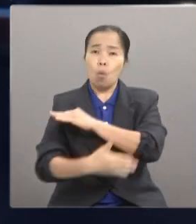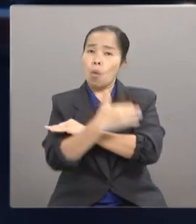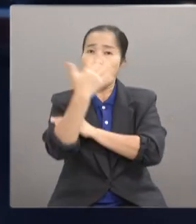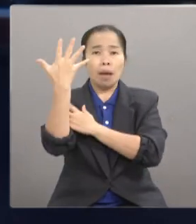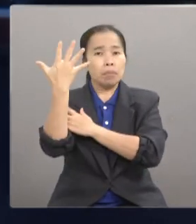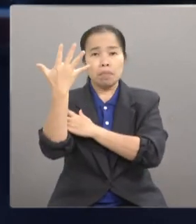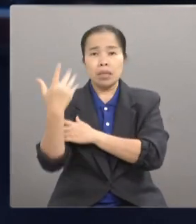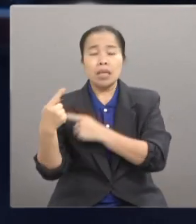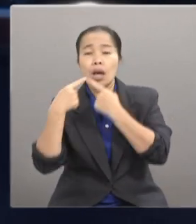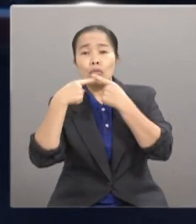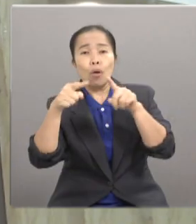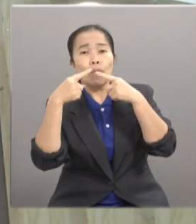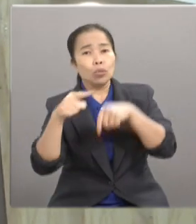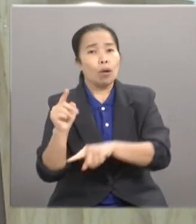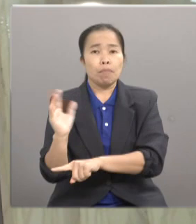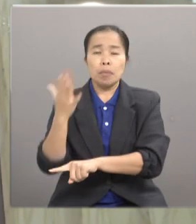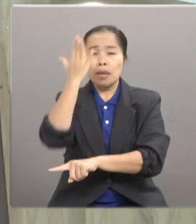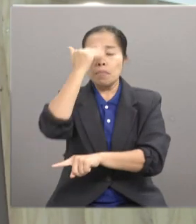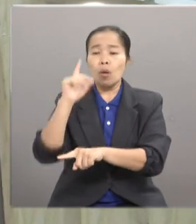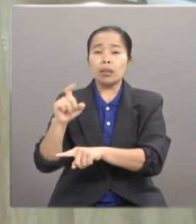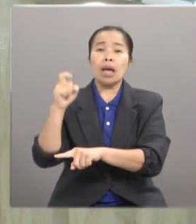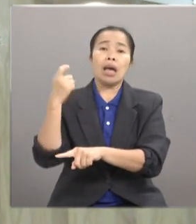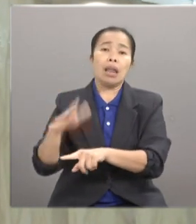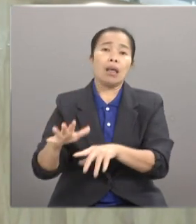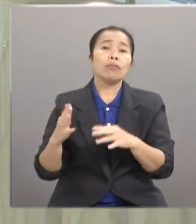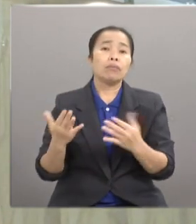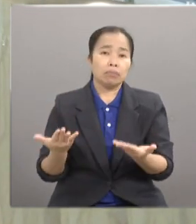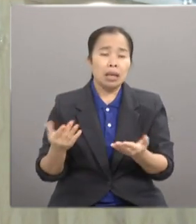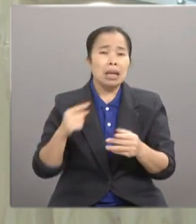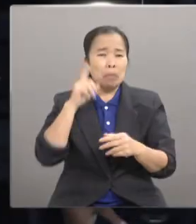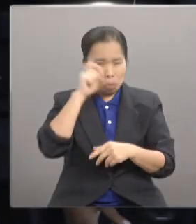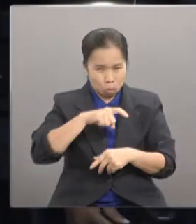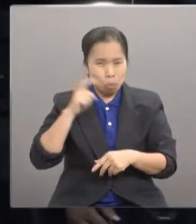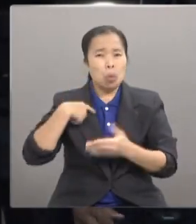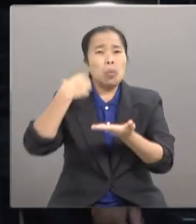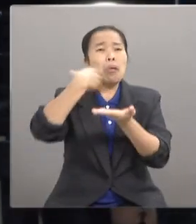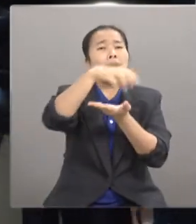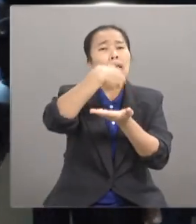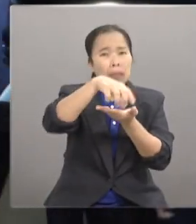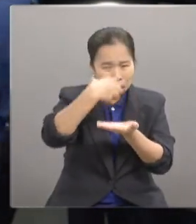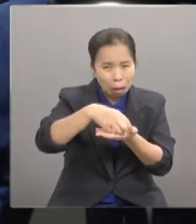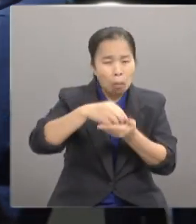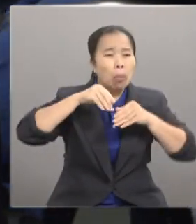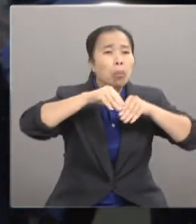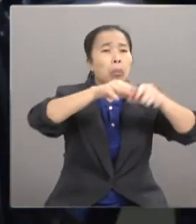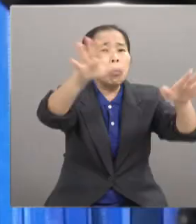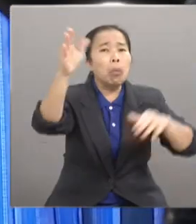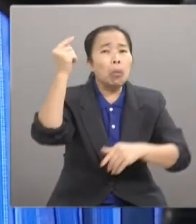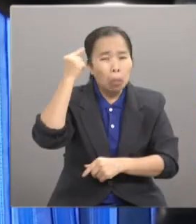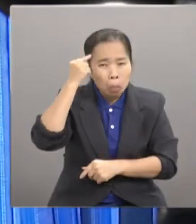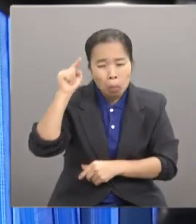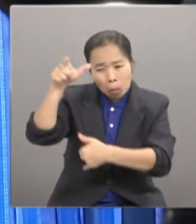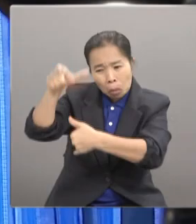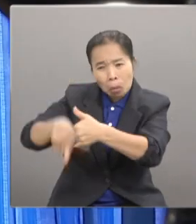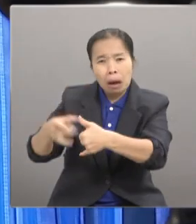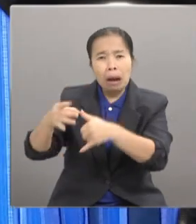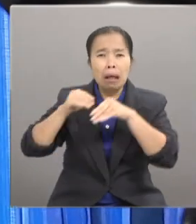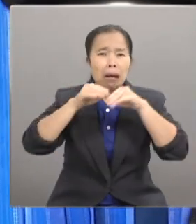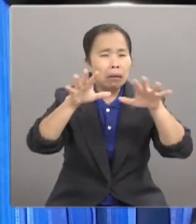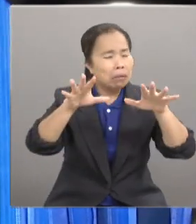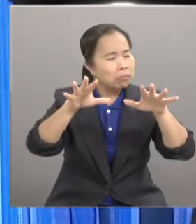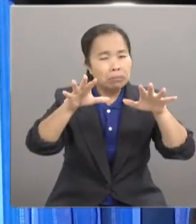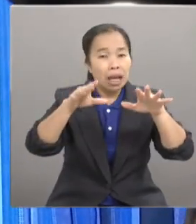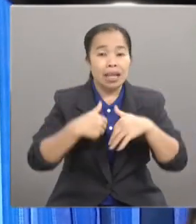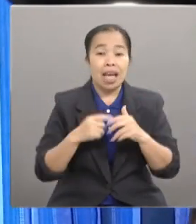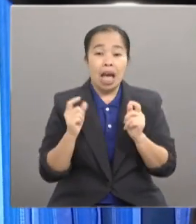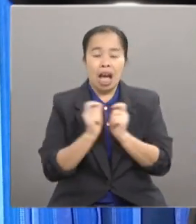้มาแ้ตัวแล้วก็ไม่จำเป็ที่จะต้องเอาเรองนี้มาบอกเก่าให้กับคนทั่วไปรับรเป็ที่สาธรณะอันุกรม